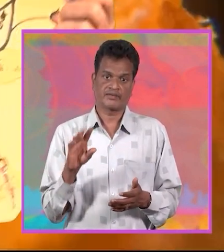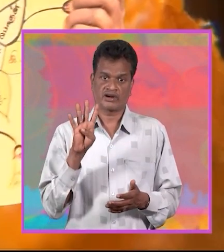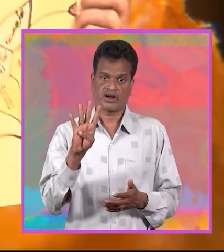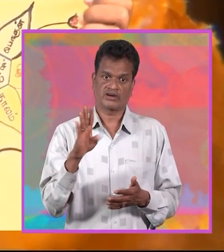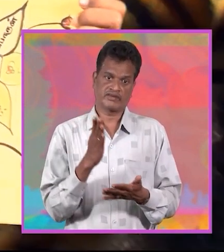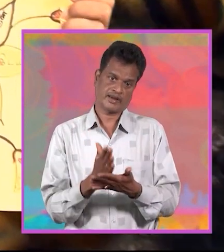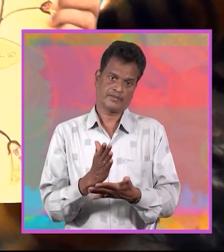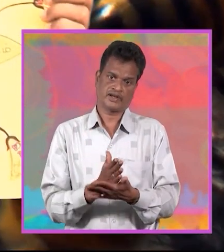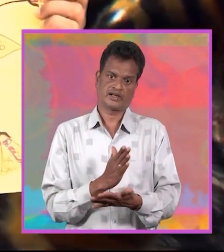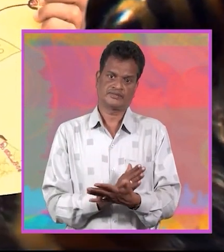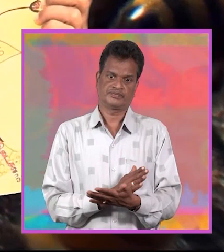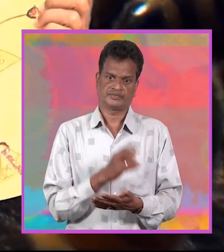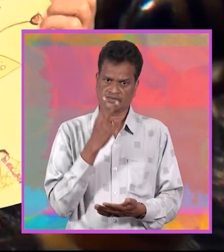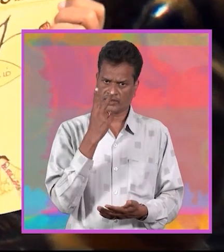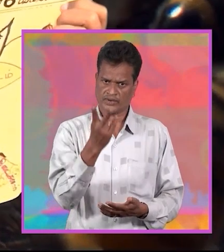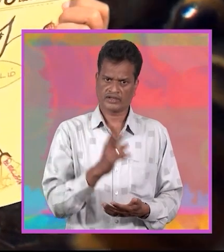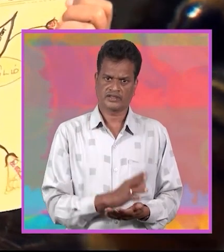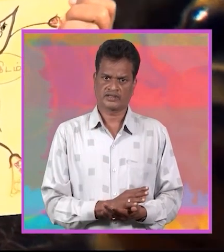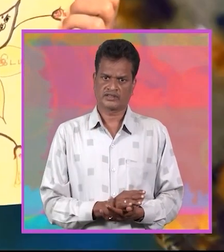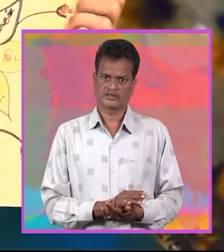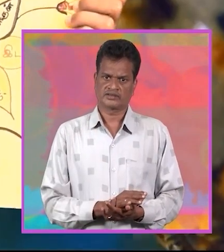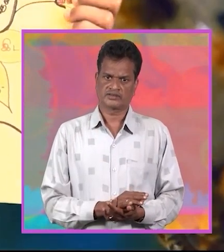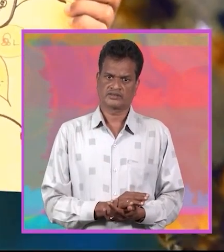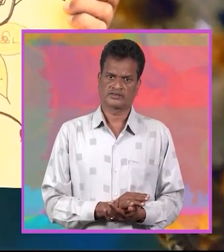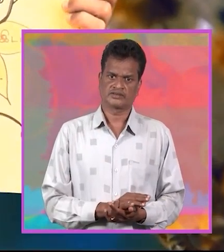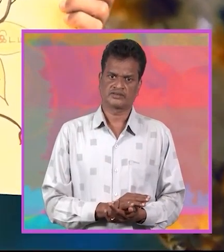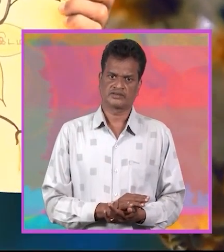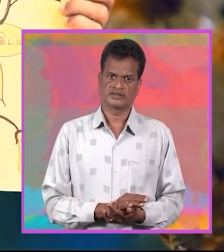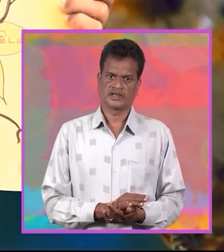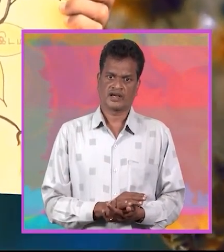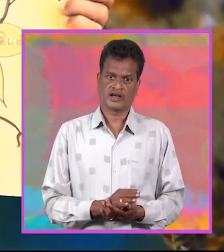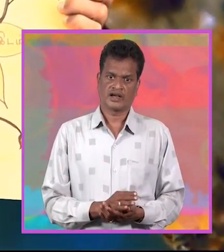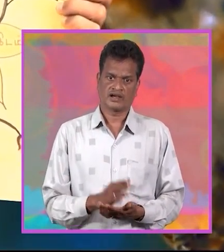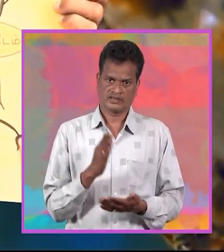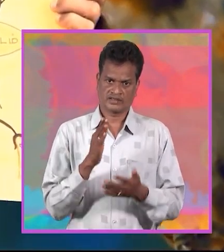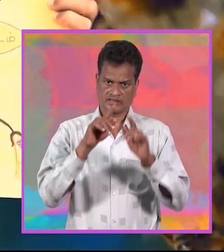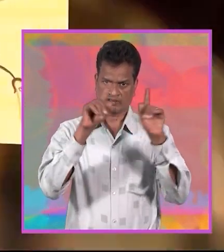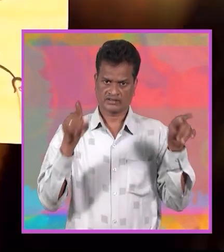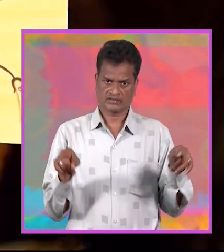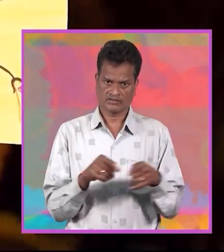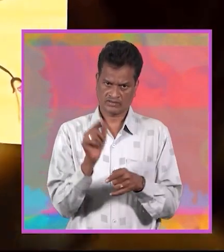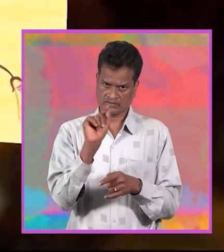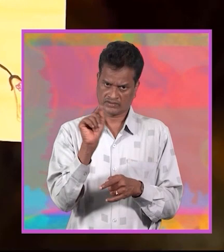பிரிக்கிறார்கள். இதில் பாருங்கள், சொல்லின் வகைகளை பற்றி இதில் குறிப்பிடப்பட்டிருக்கு.